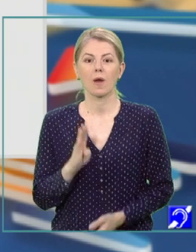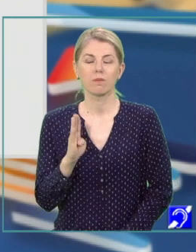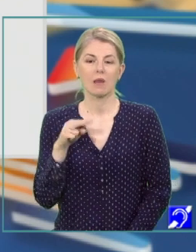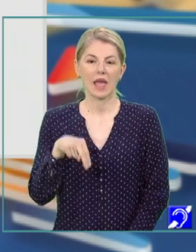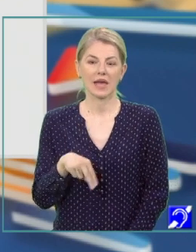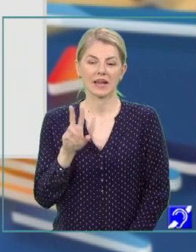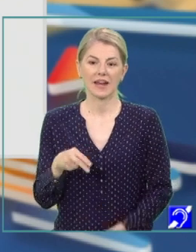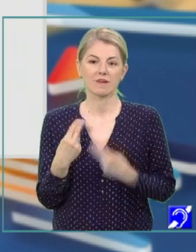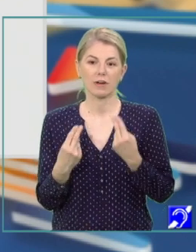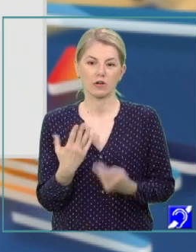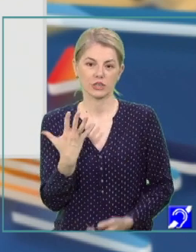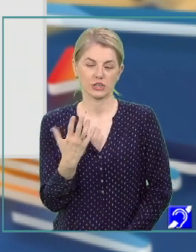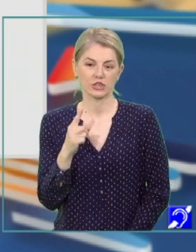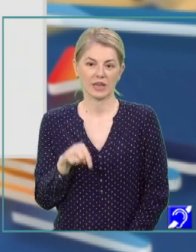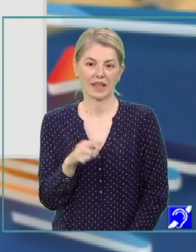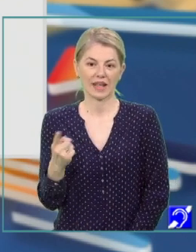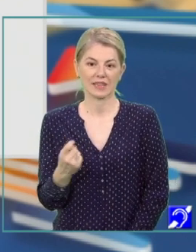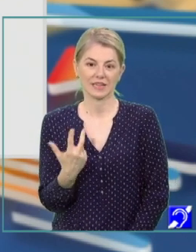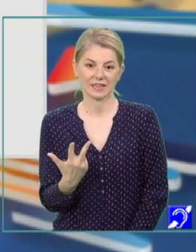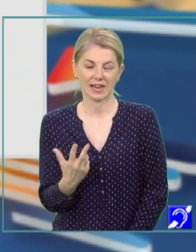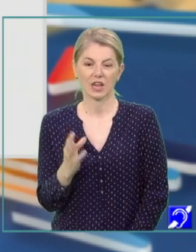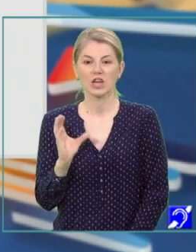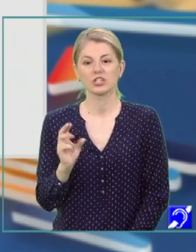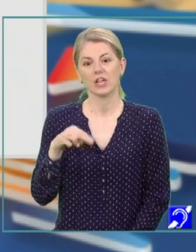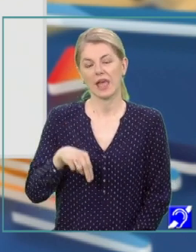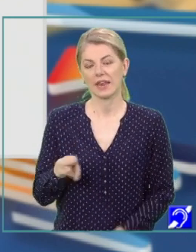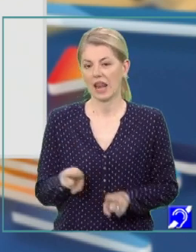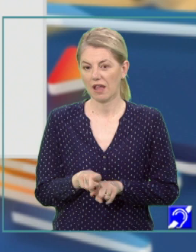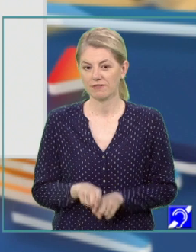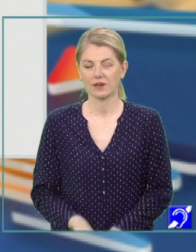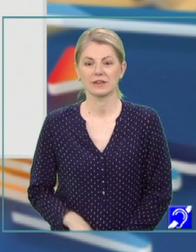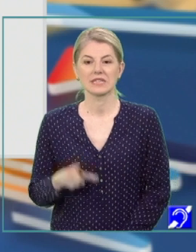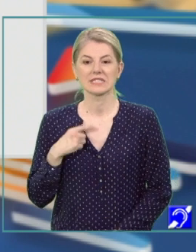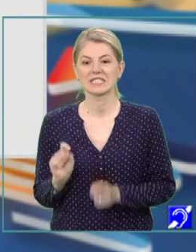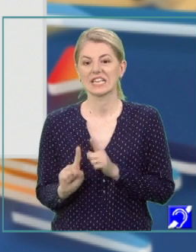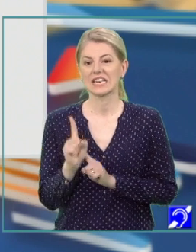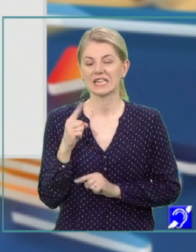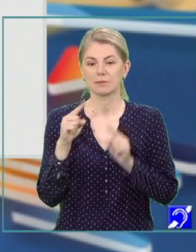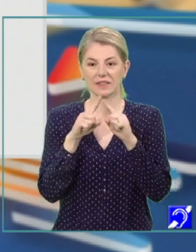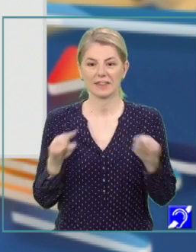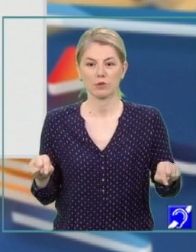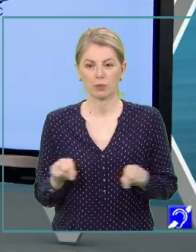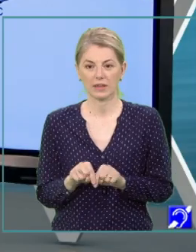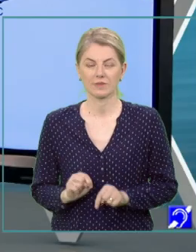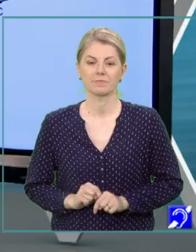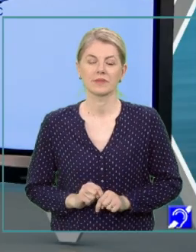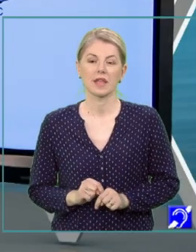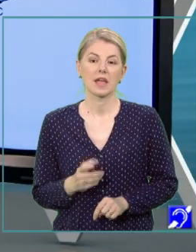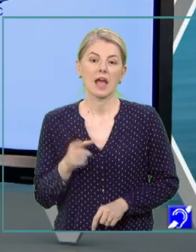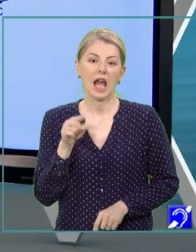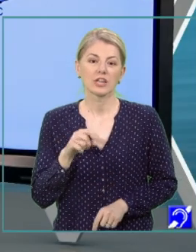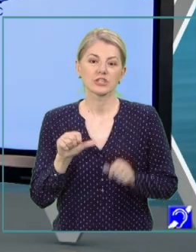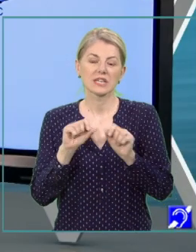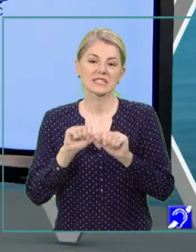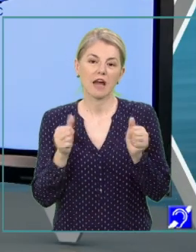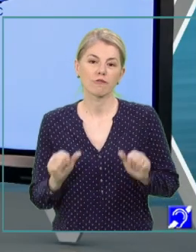BN, care are valoarea 5 radical din 3. CN la fel, sunt înălțimi în triunghiuri echilaterale. Deci aici s-a